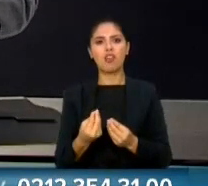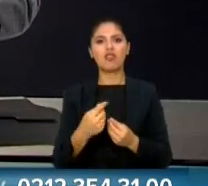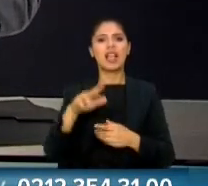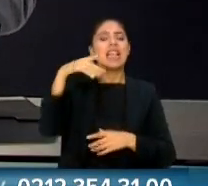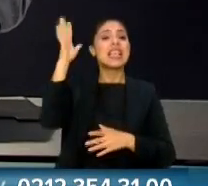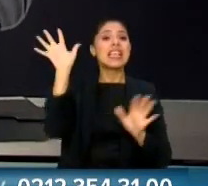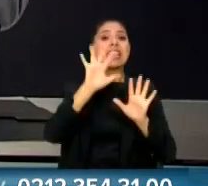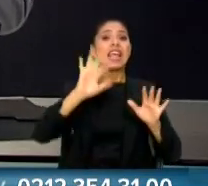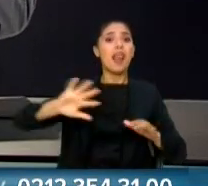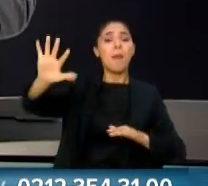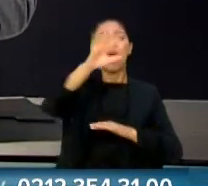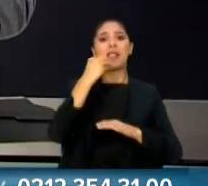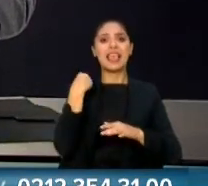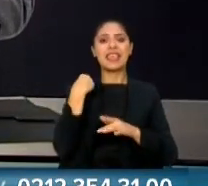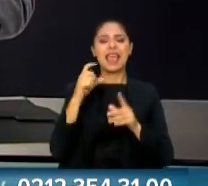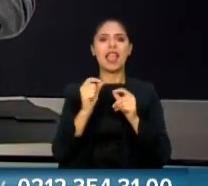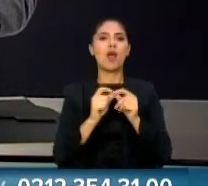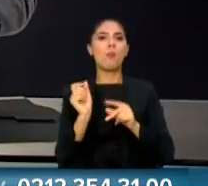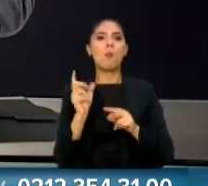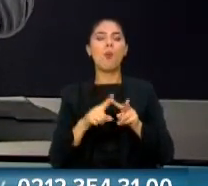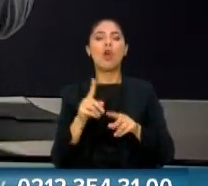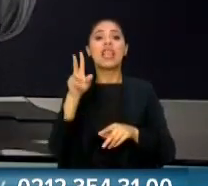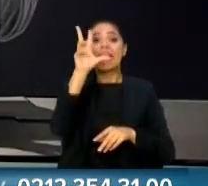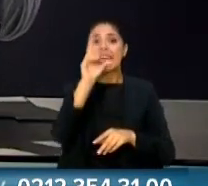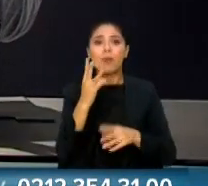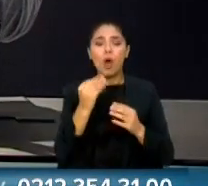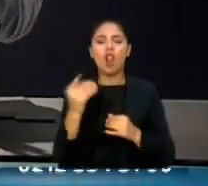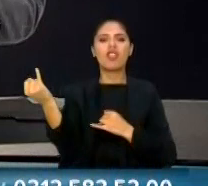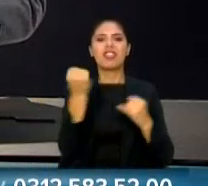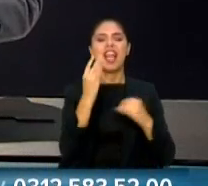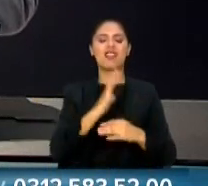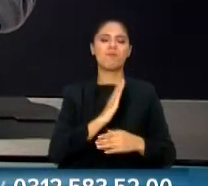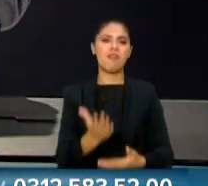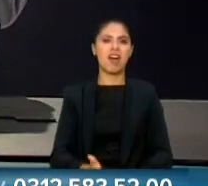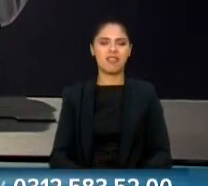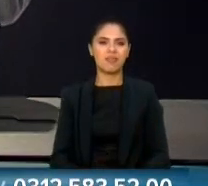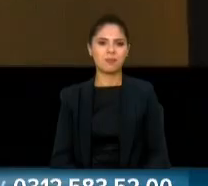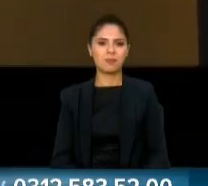Haliyle sinema dünyası şimdi yeni Bond kim olacak diye tartışıyor. Adaylar muhtelif.